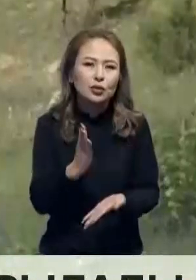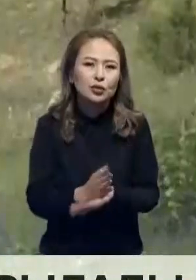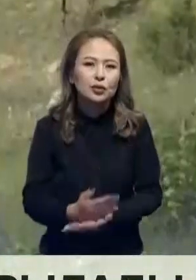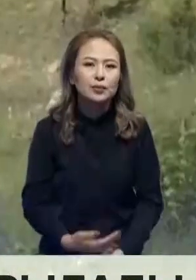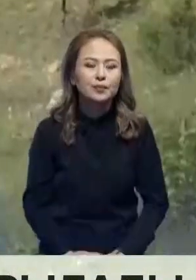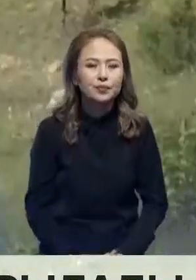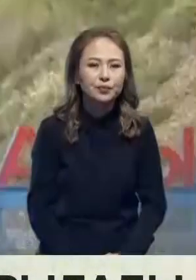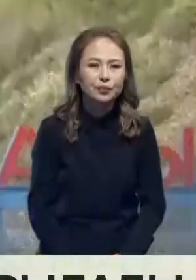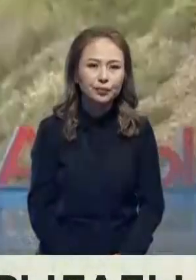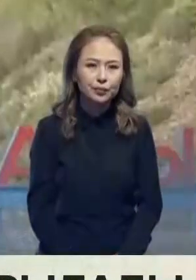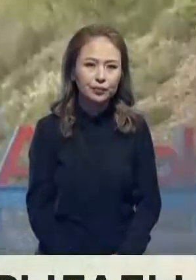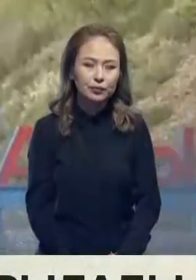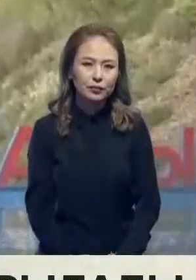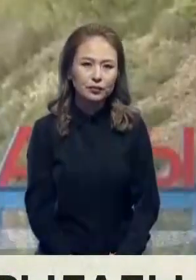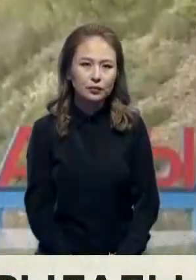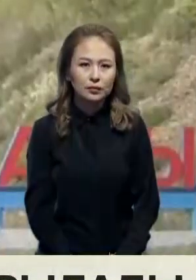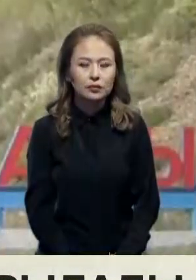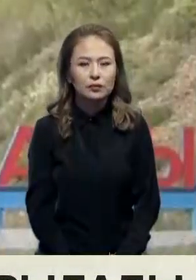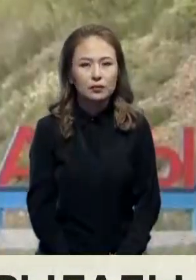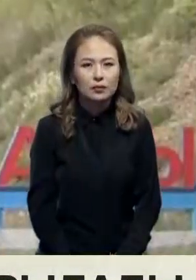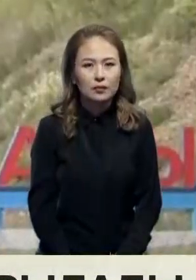көмегіне жүгінді.